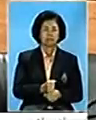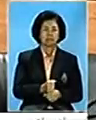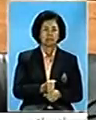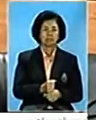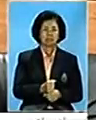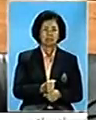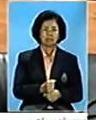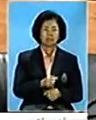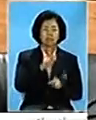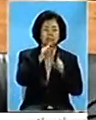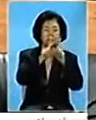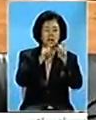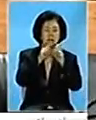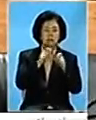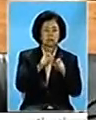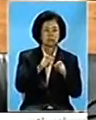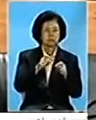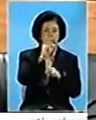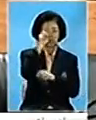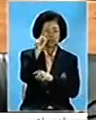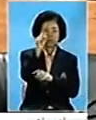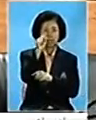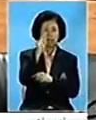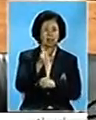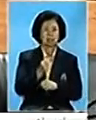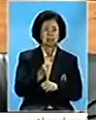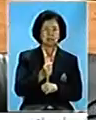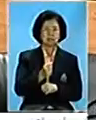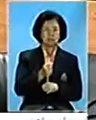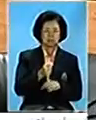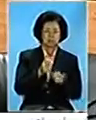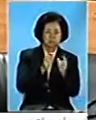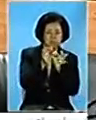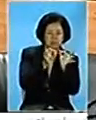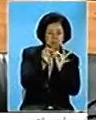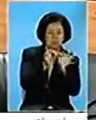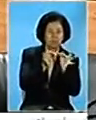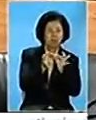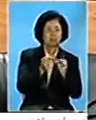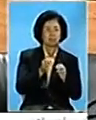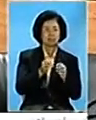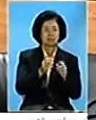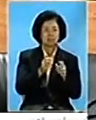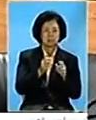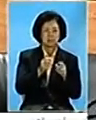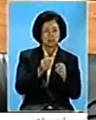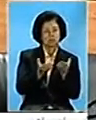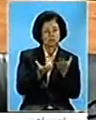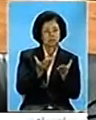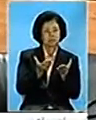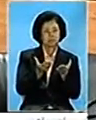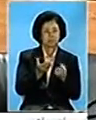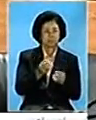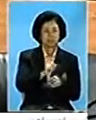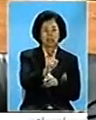ก็ต้องถามกลับไปว่าสภาพัฒนาการเมืองได้ทำหน้าที่ชี้แจงบ้างหรือยังว่า